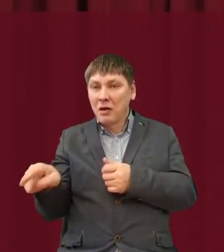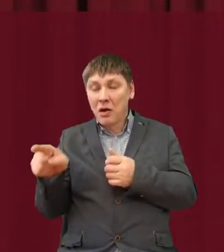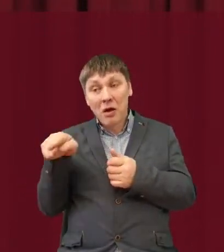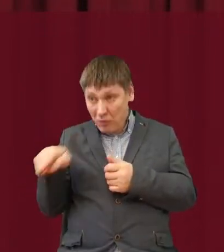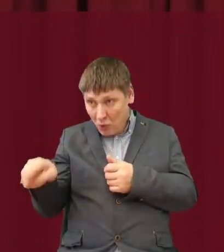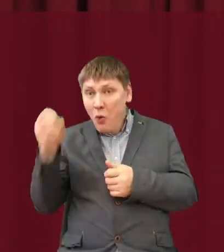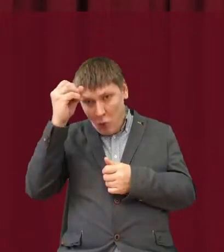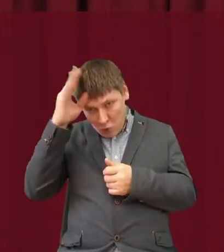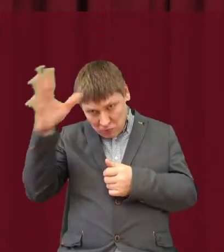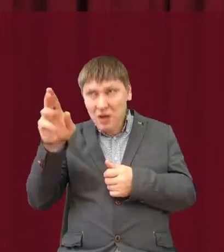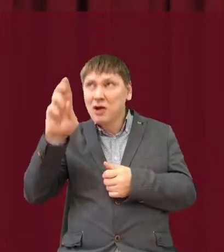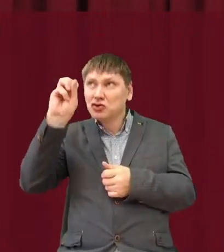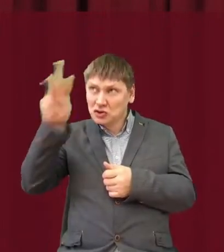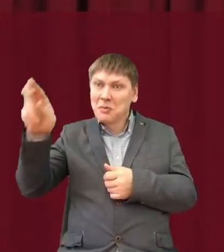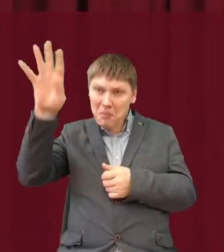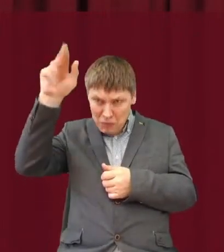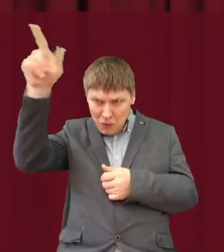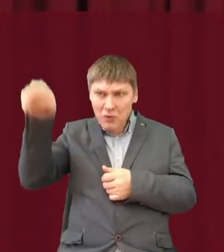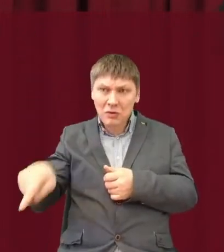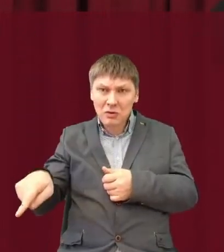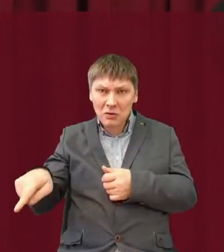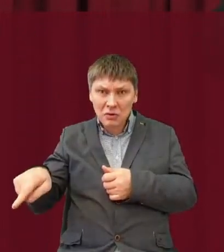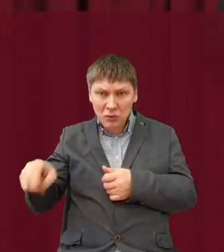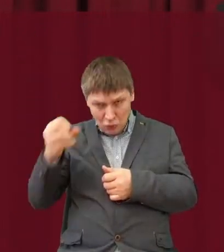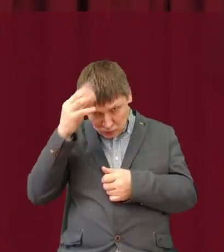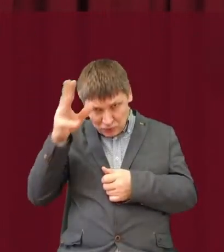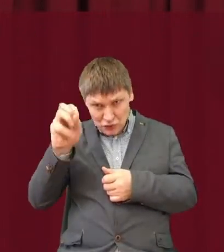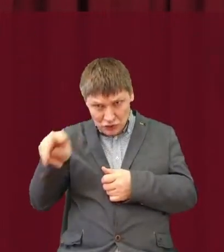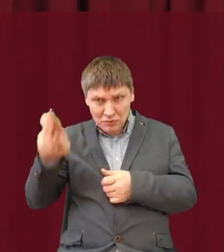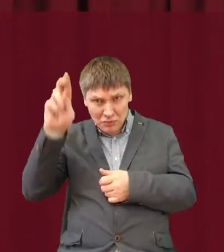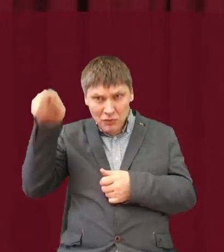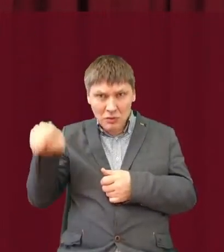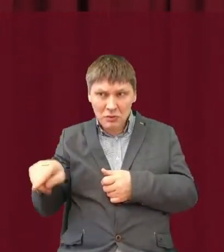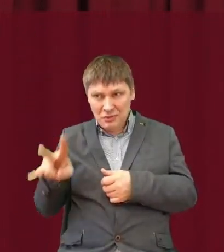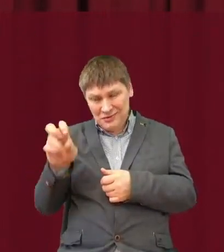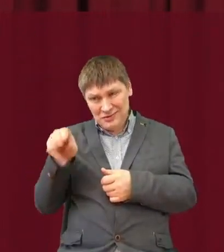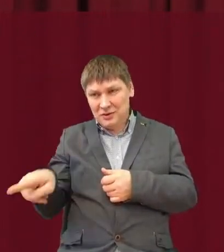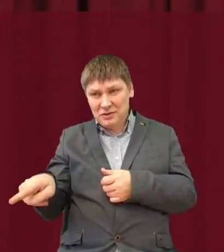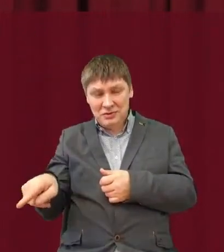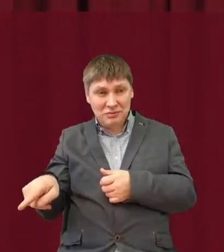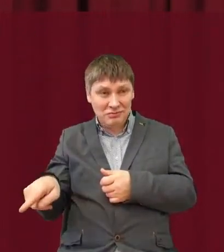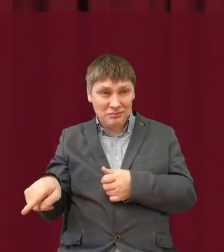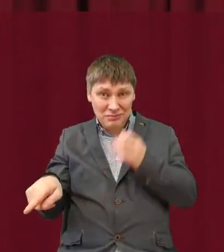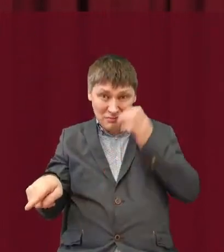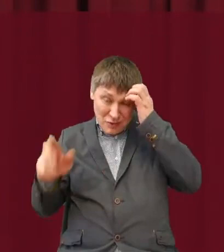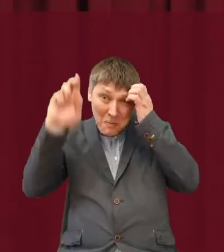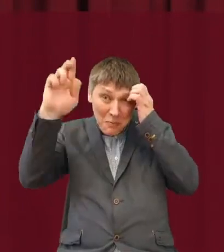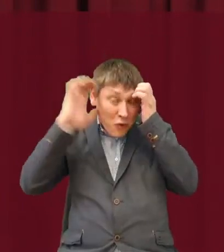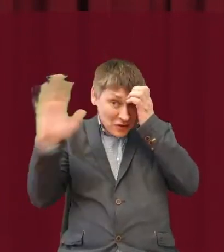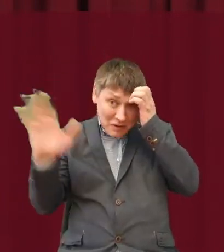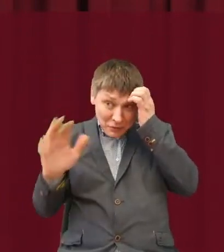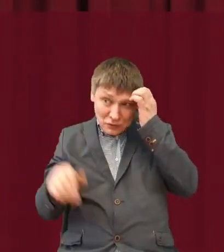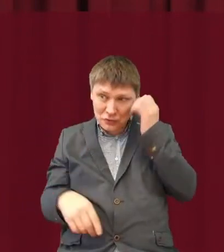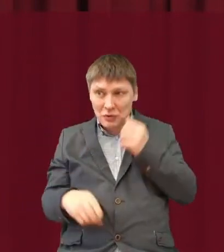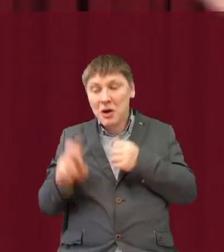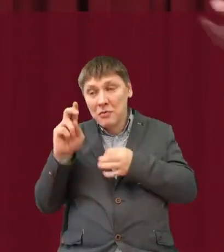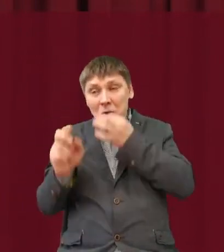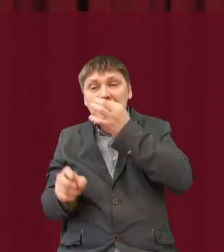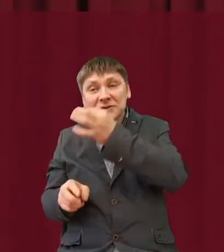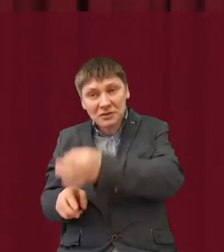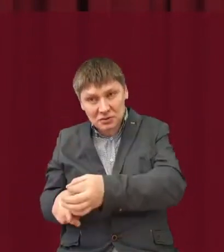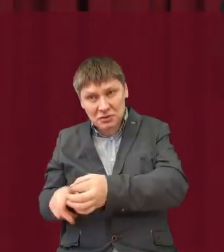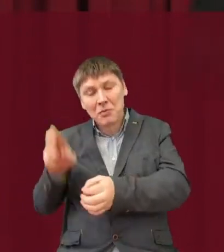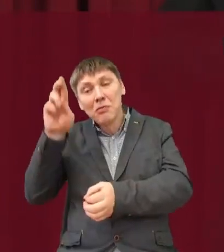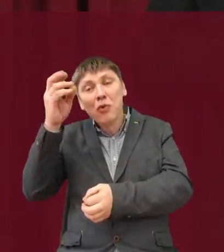Бога а это в чем была причина их неправильного решения и падения как мне кажется и один и другой были